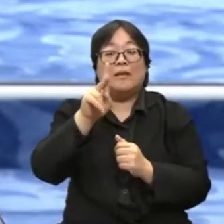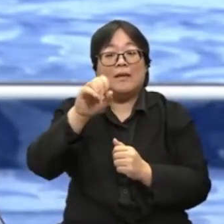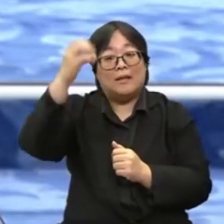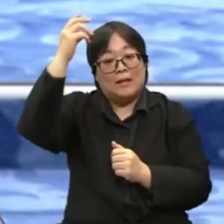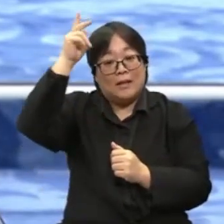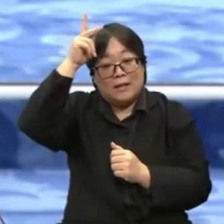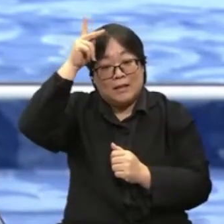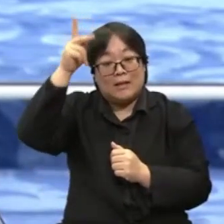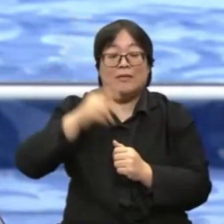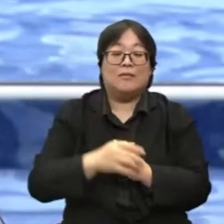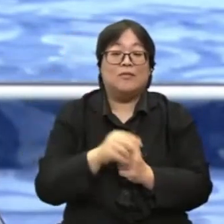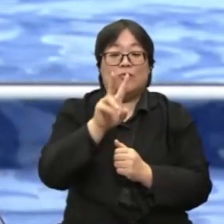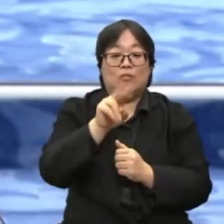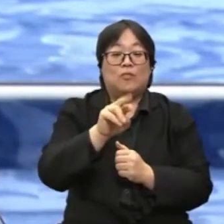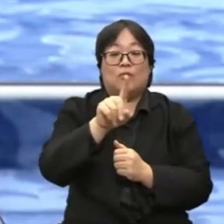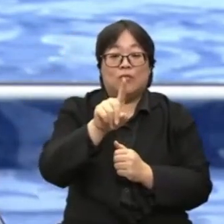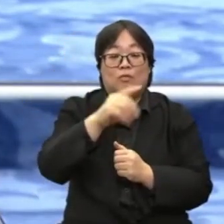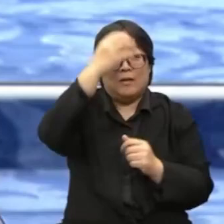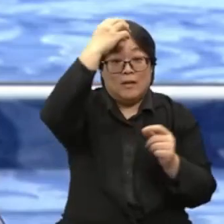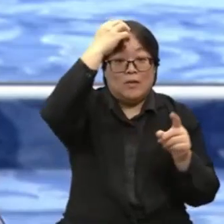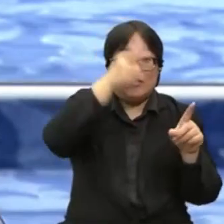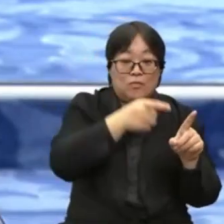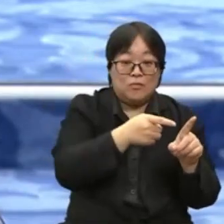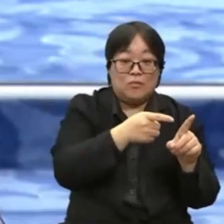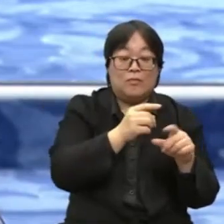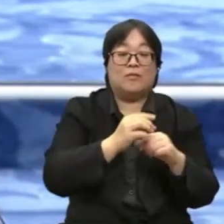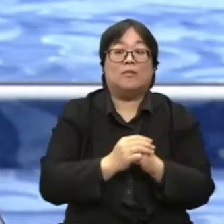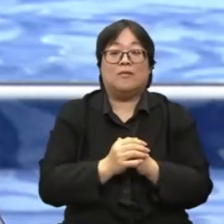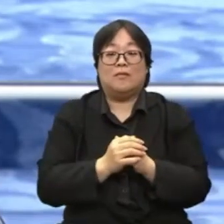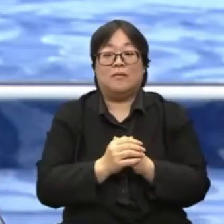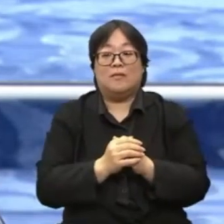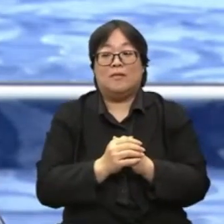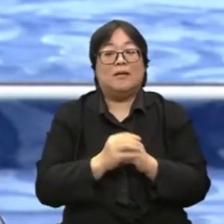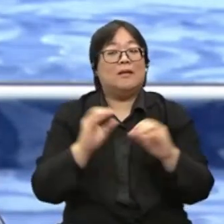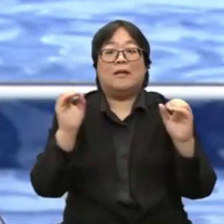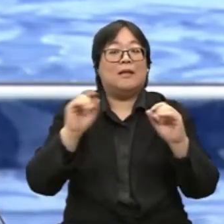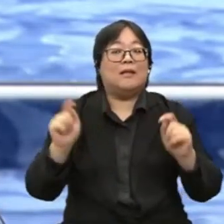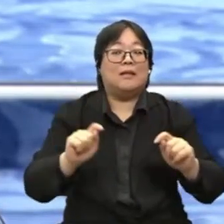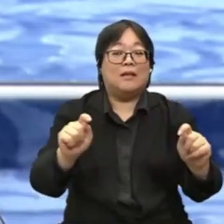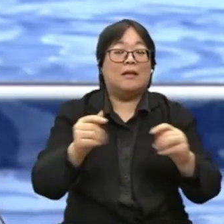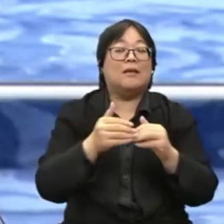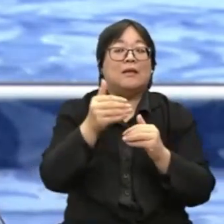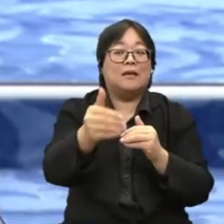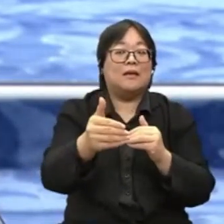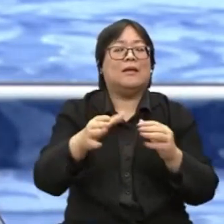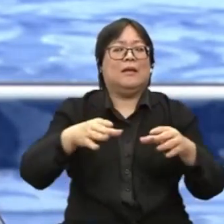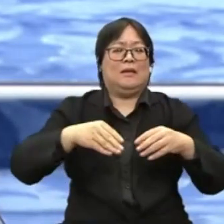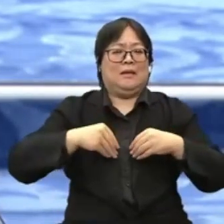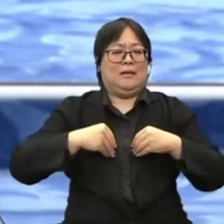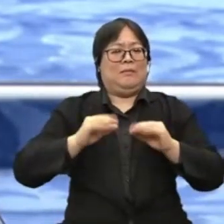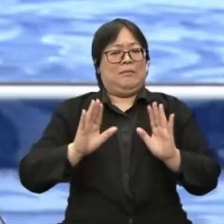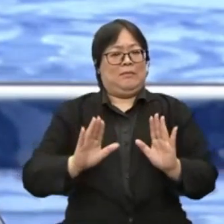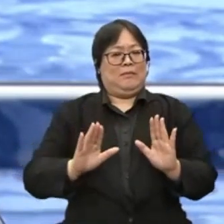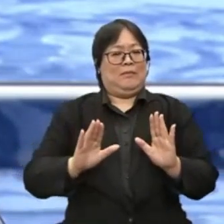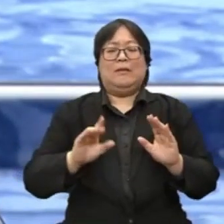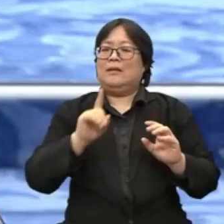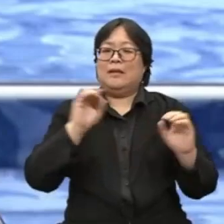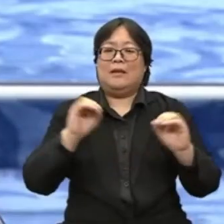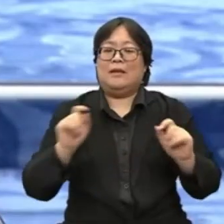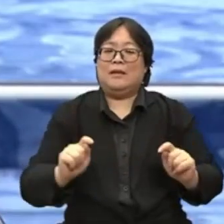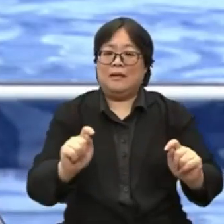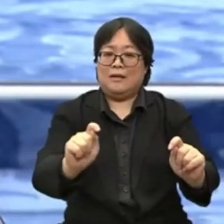Kelantan 2021 Selangor ya tidak ada tindakan Selepas itu kita Terimalah kenyataan dia tak ada